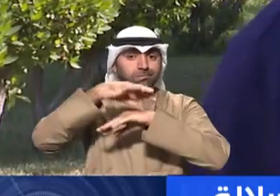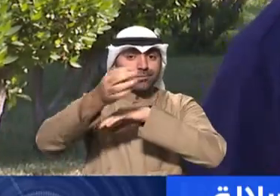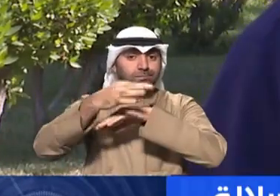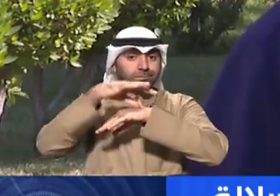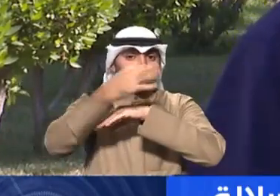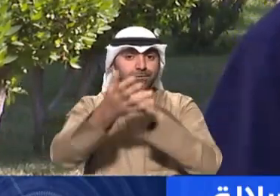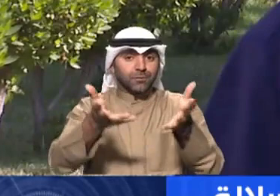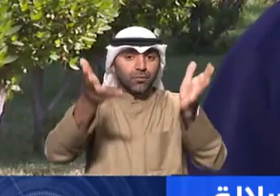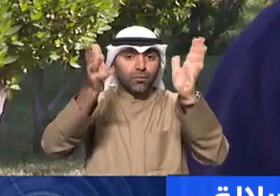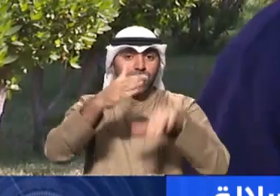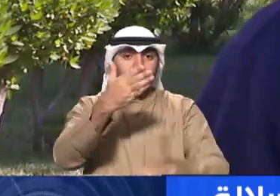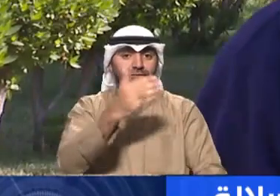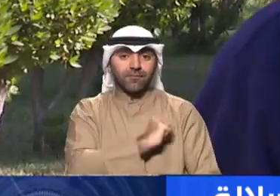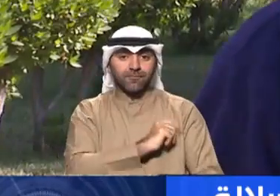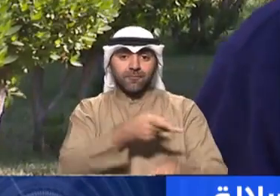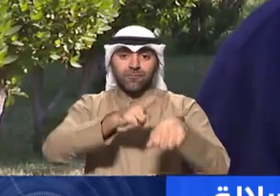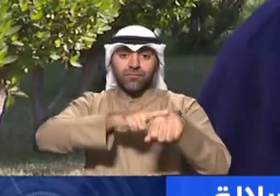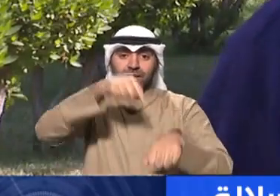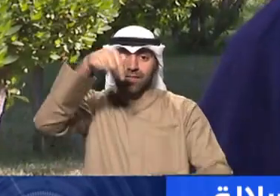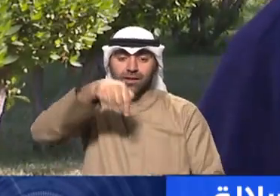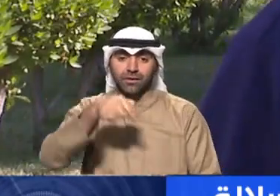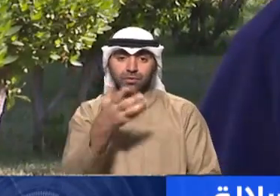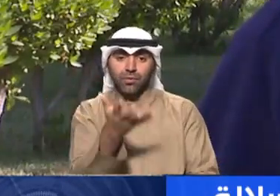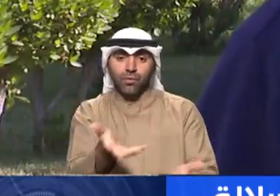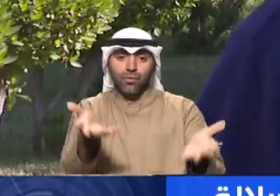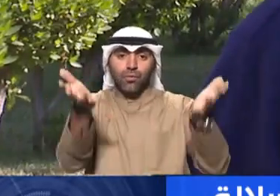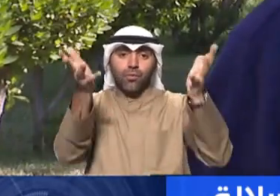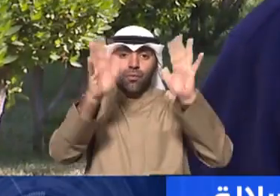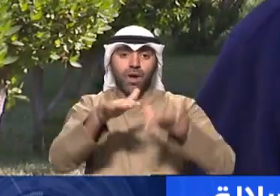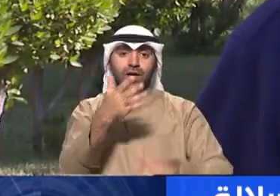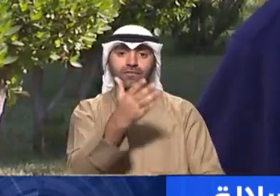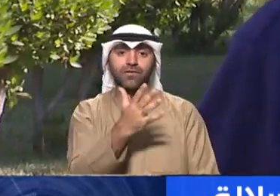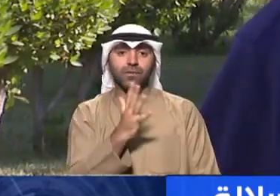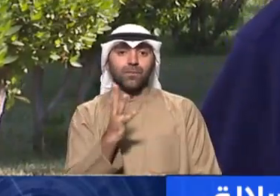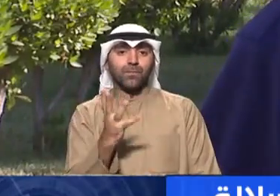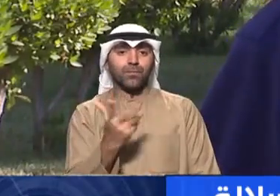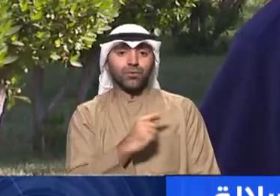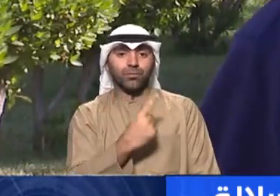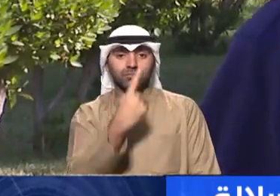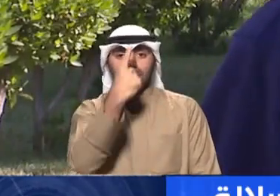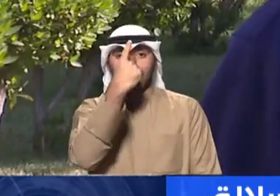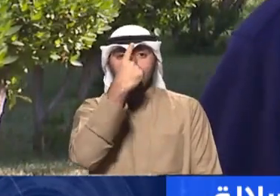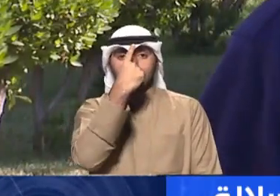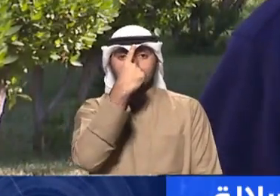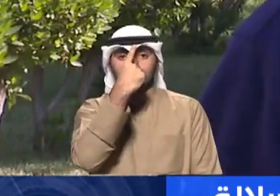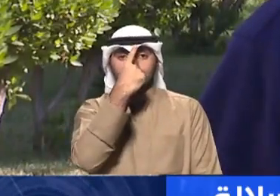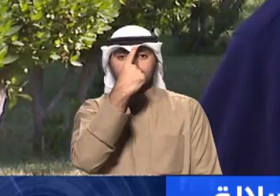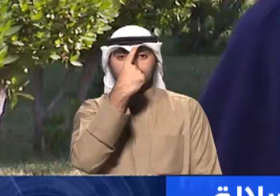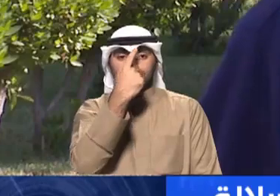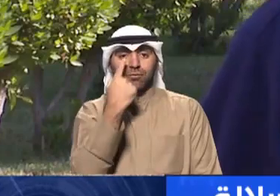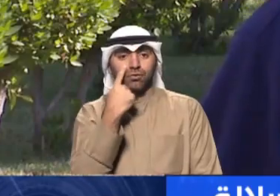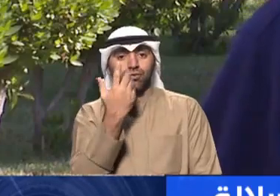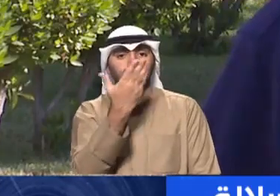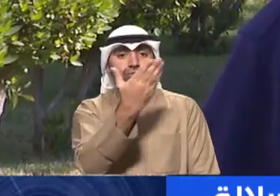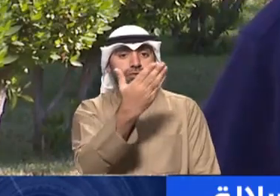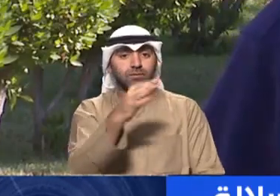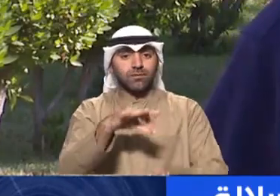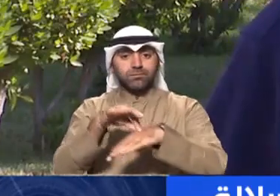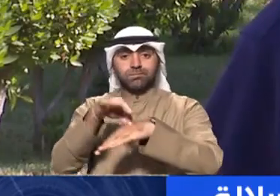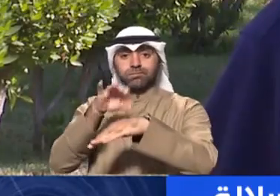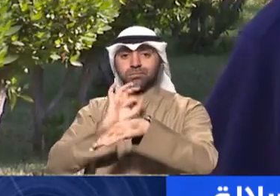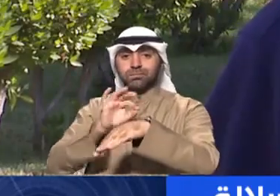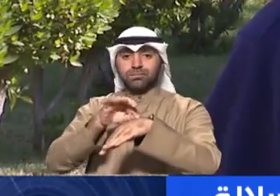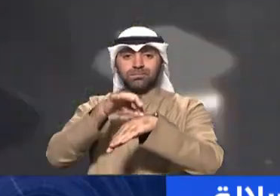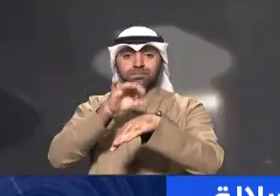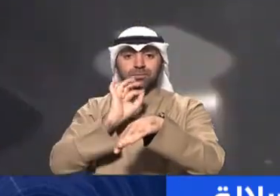عدد سكانها أضعاف بريطانيا، لم تسجل سلالات جديدة، لأن هذه الدول ما عندها النظام اللي